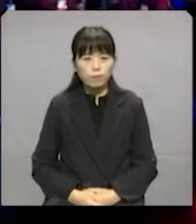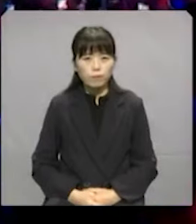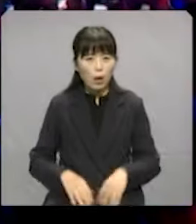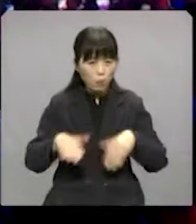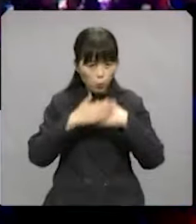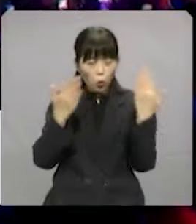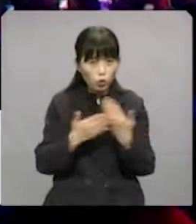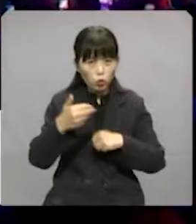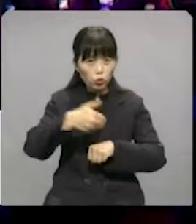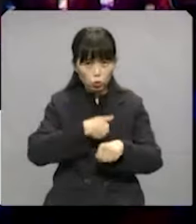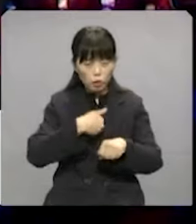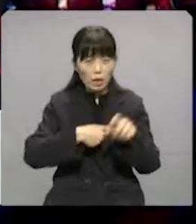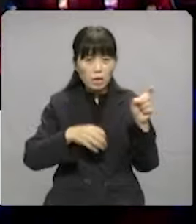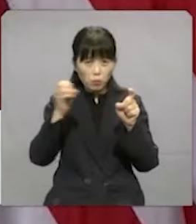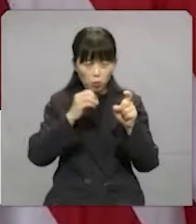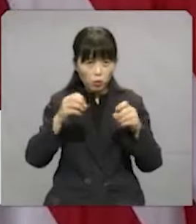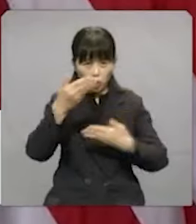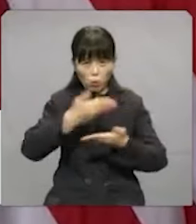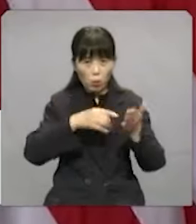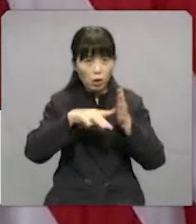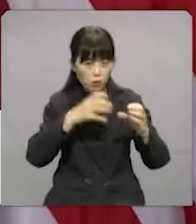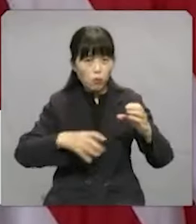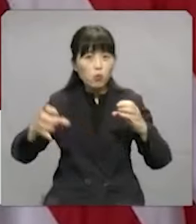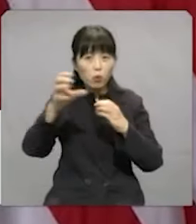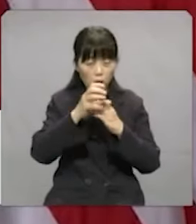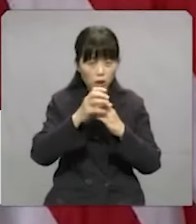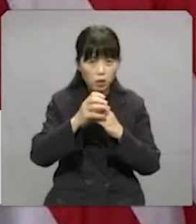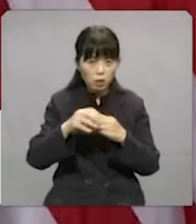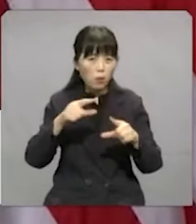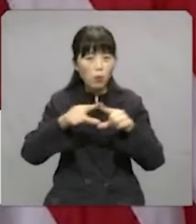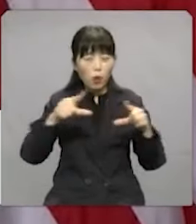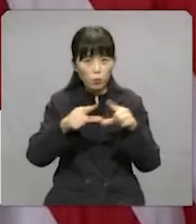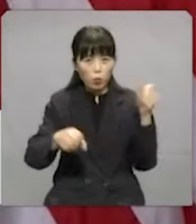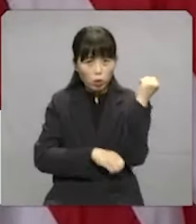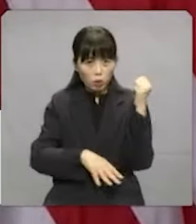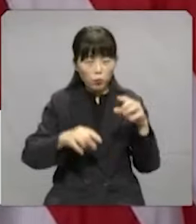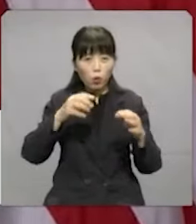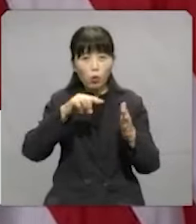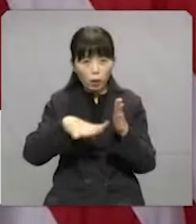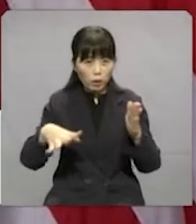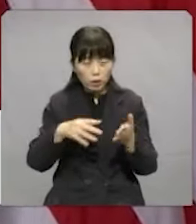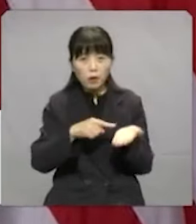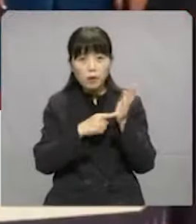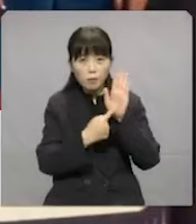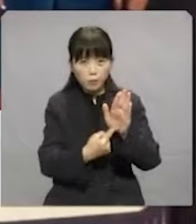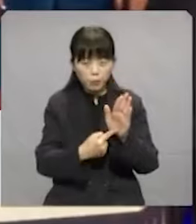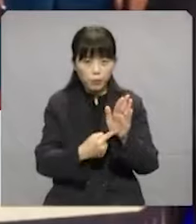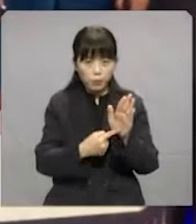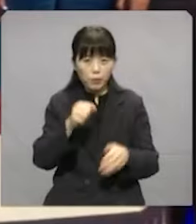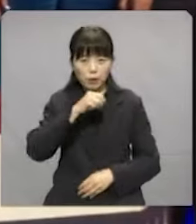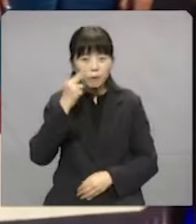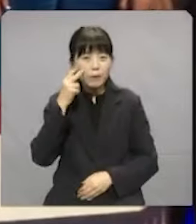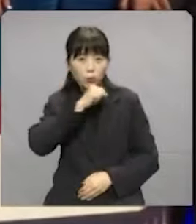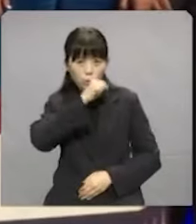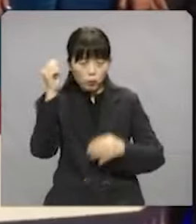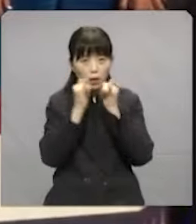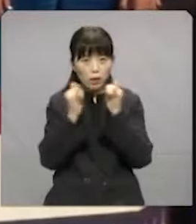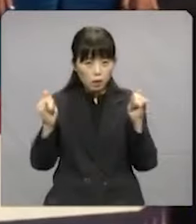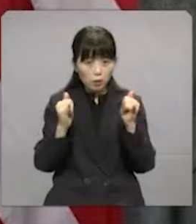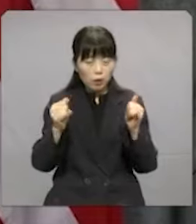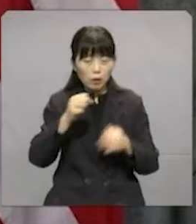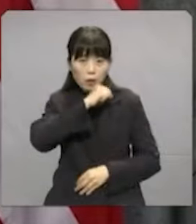모든 수입품에 10% 관세를 추가로 부과하는 보편적 기본관세 도입을 공언한 도널드 트럼프 당선인.